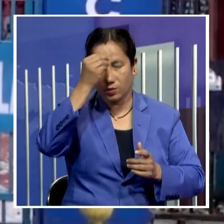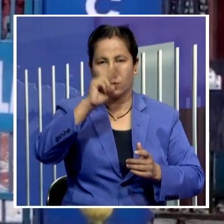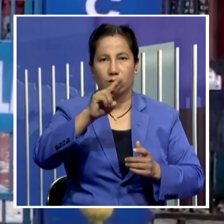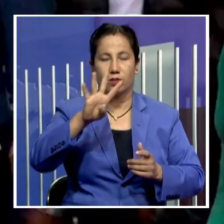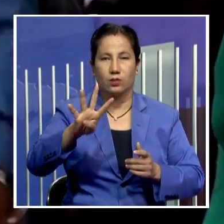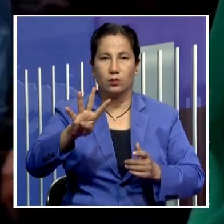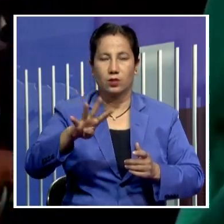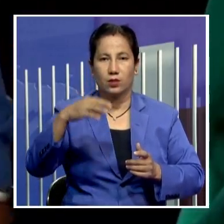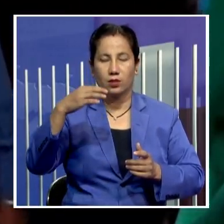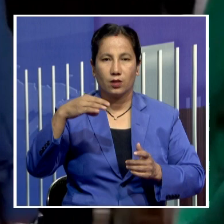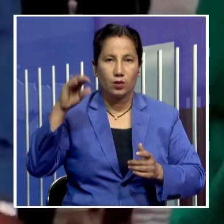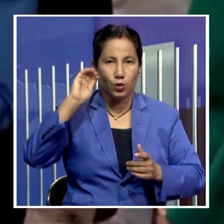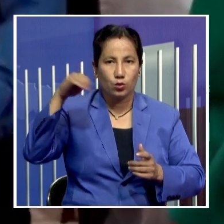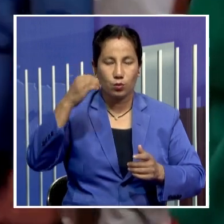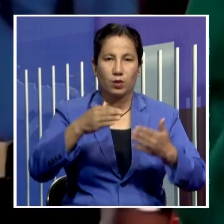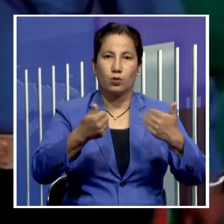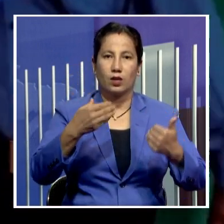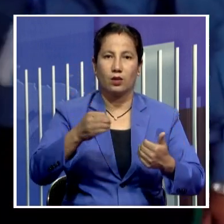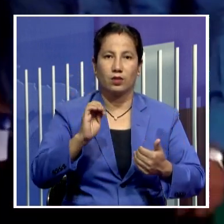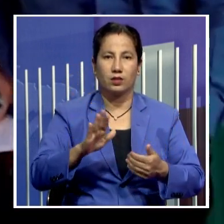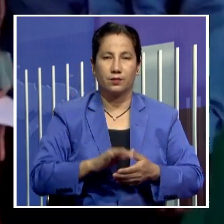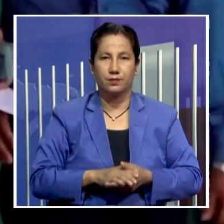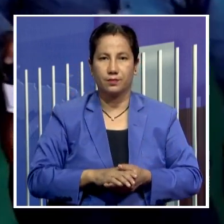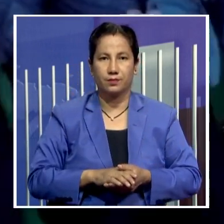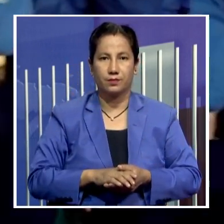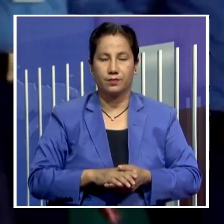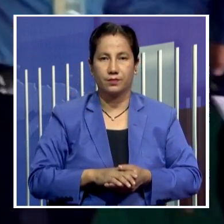सोमबार मात्रै खुला हुनेछन्।